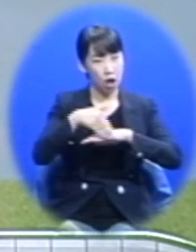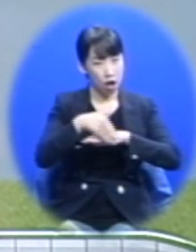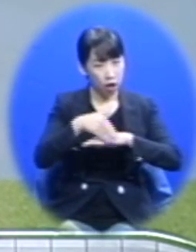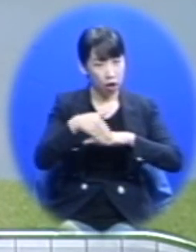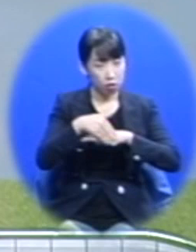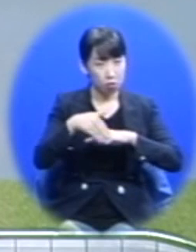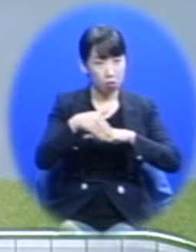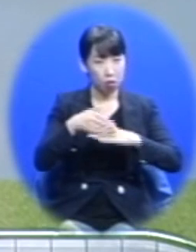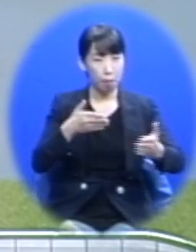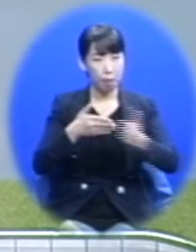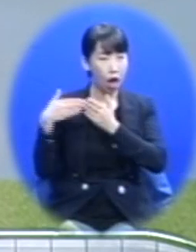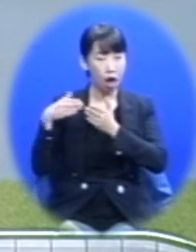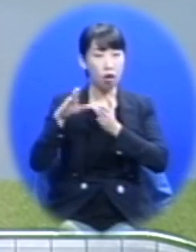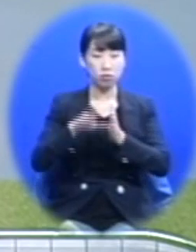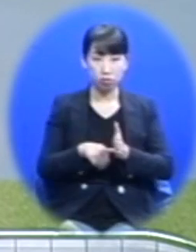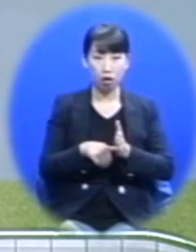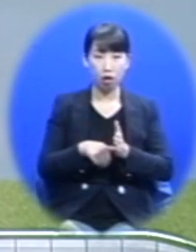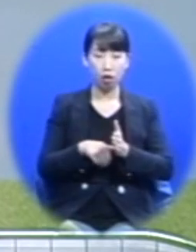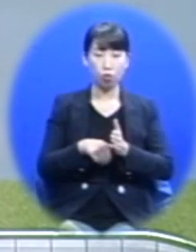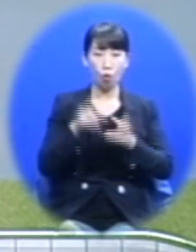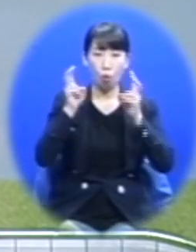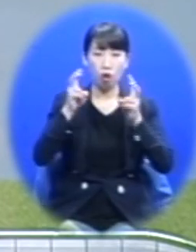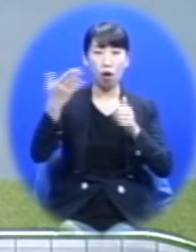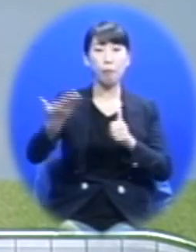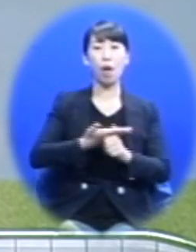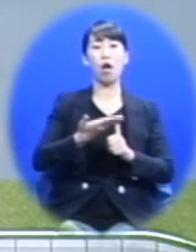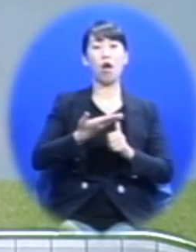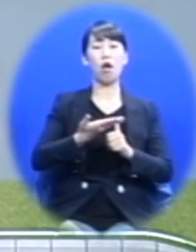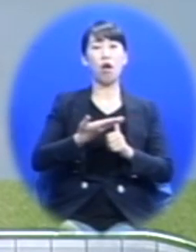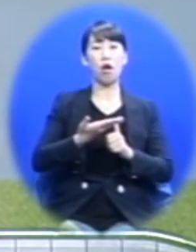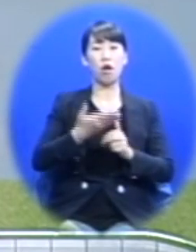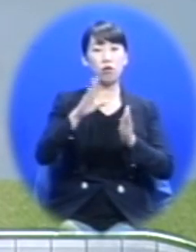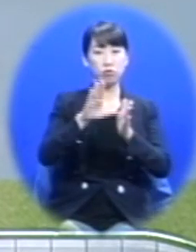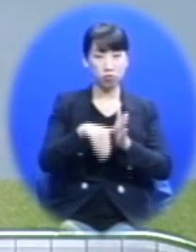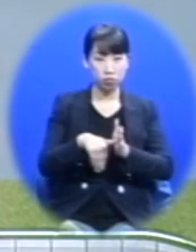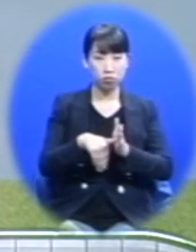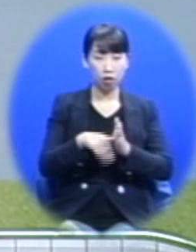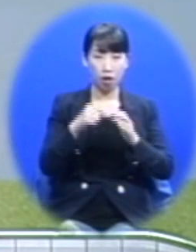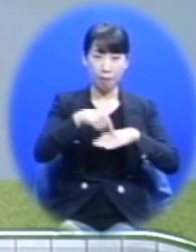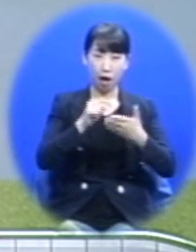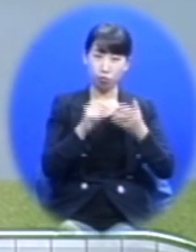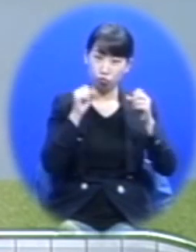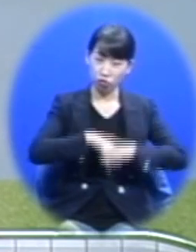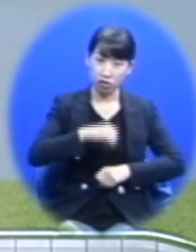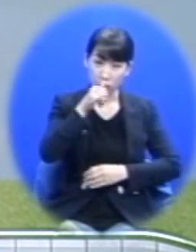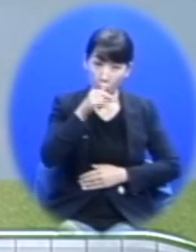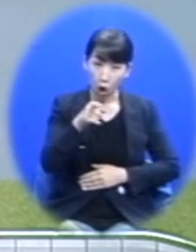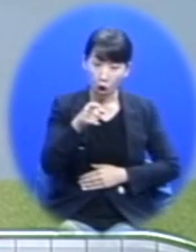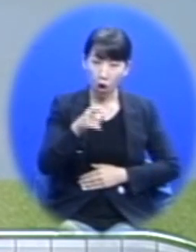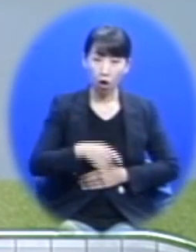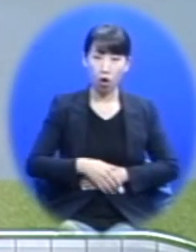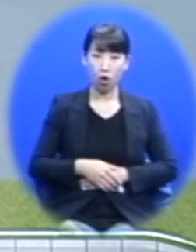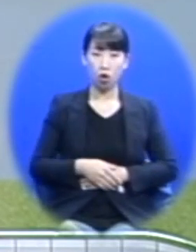것들이 좌절을 겪었기 때문에 또는 실직을 해서 그랬다고 한다면 오늘